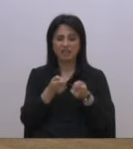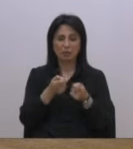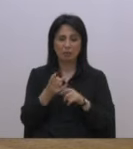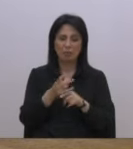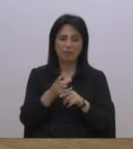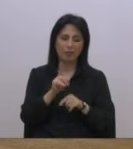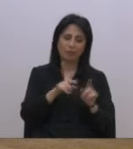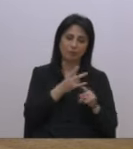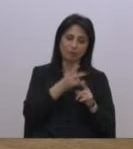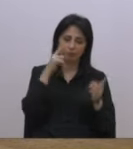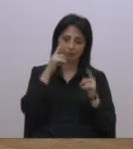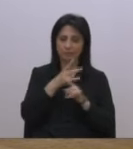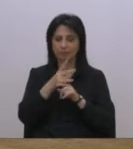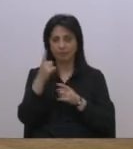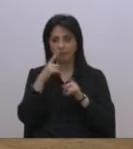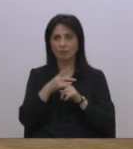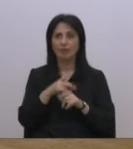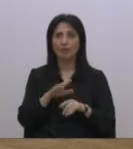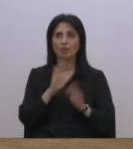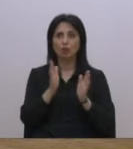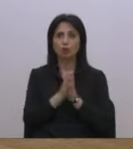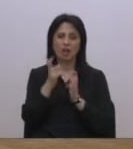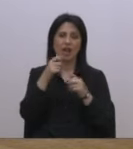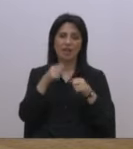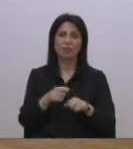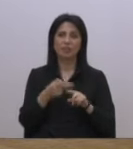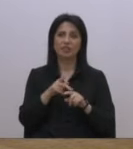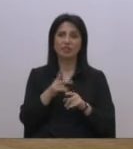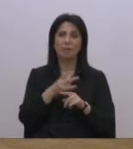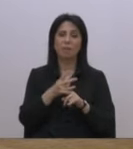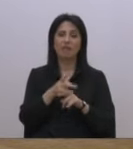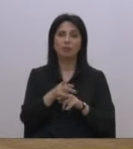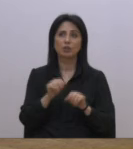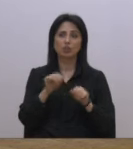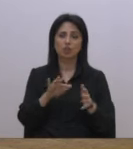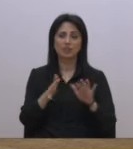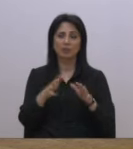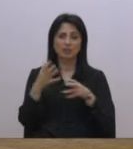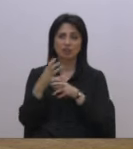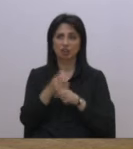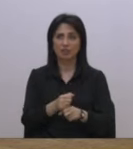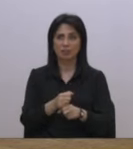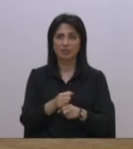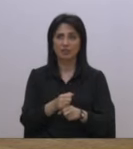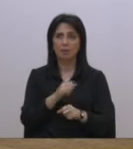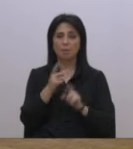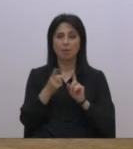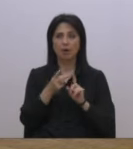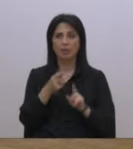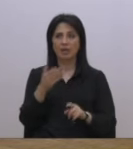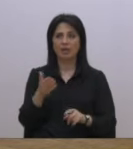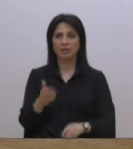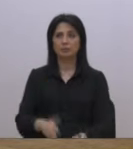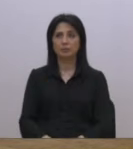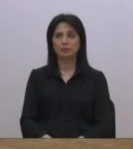ასეთი მავნებლობა ხან, ისეთი მავნებლობა, და ამიტომ სულად ლეგიტიმურია, რომ ეს მავნებლობა შეძლებს დაგვარად შემცირდეს. და მეორე მხრივ,